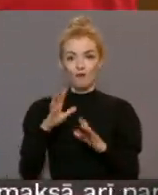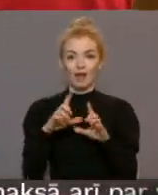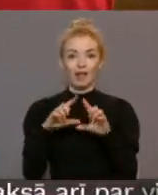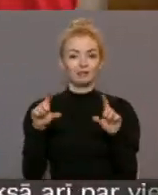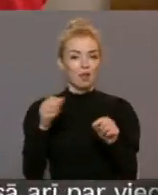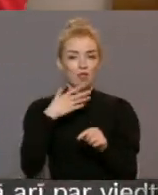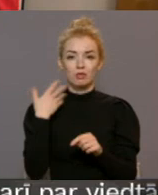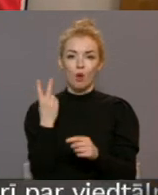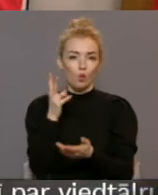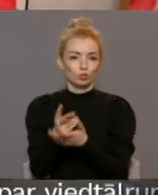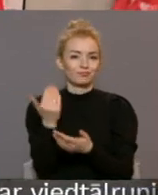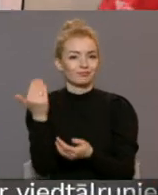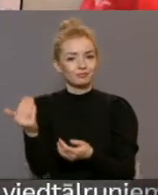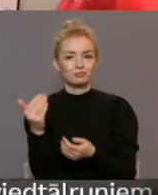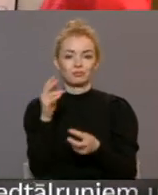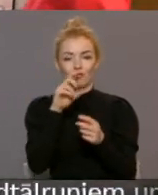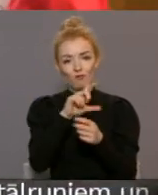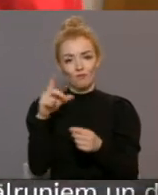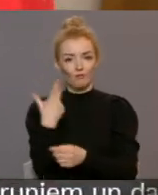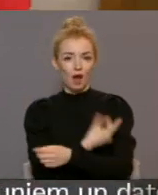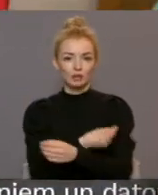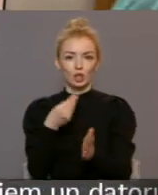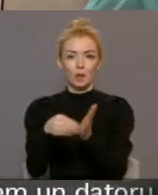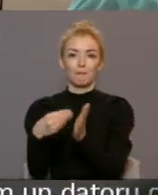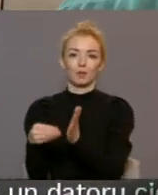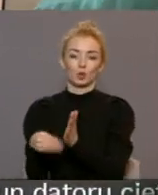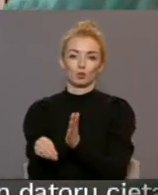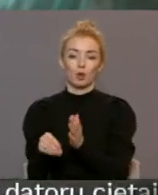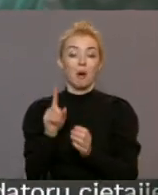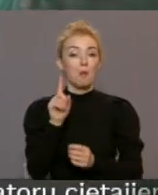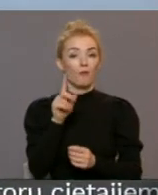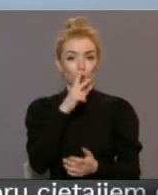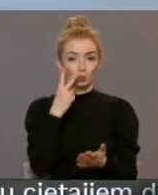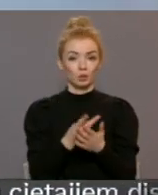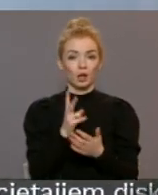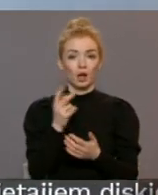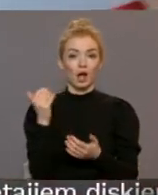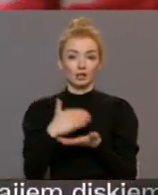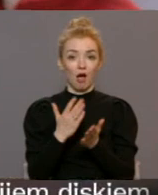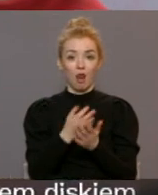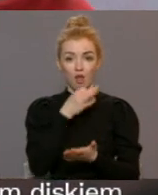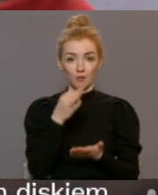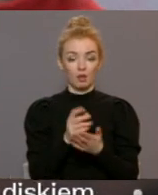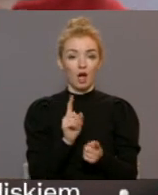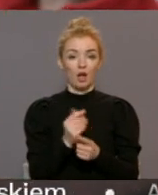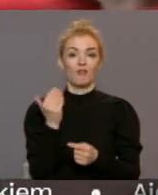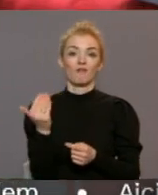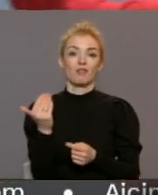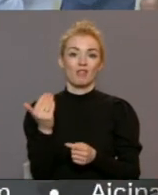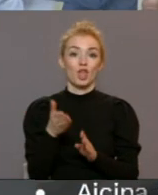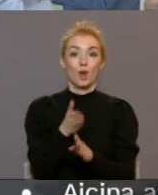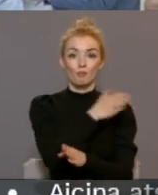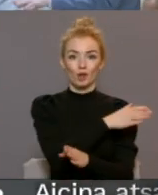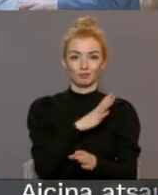uzdots veikt COVID-19 vakcīnu vai citu zāļu iepirkumus. Pauļuts uzskata, ka savu atbildības daļu jāuzņems arī viņa priekšstacēja Ilzei